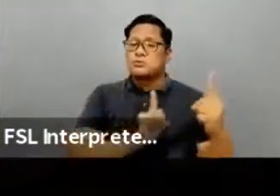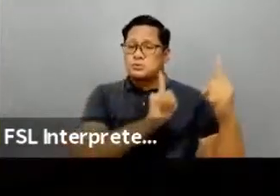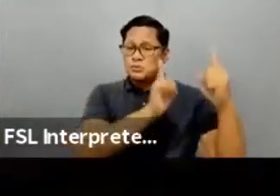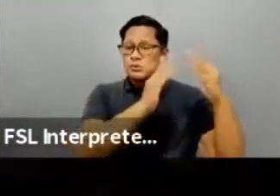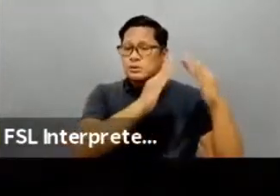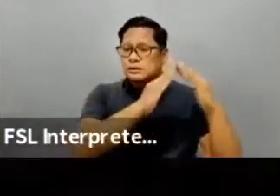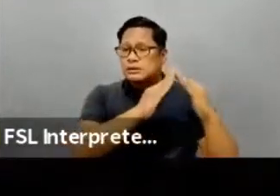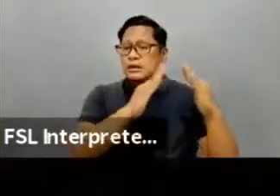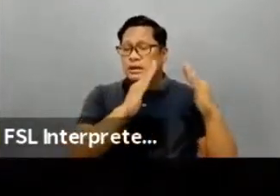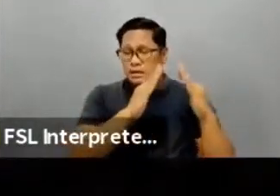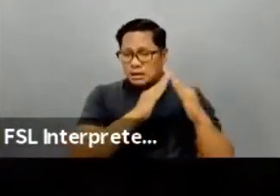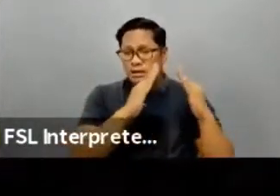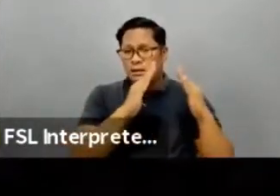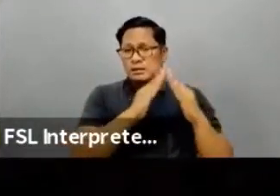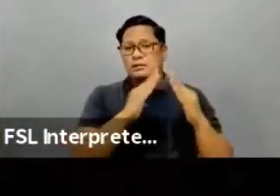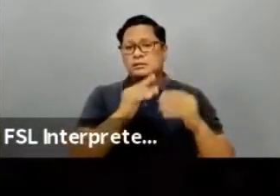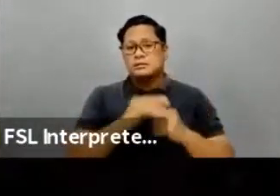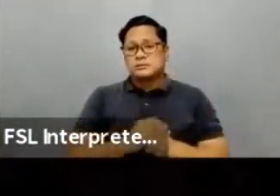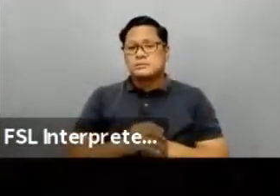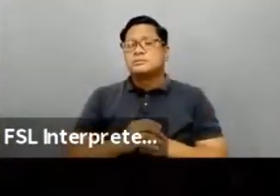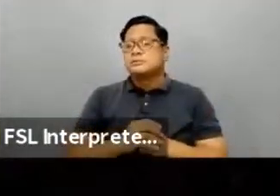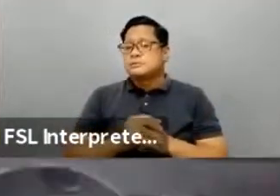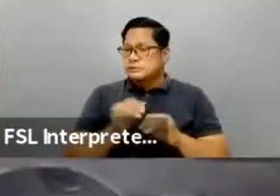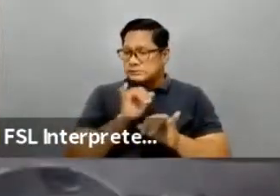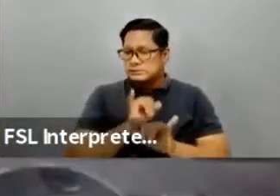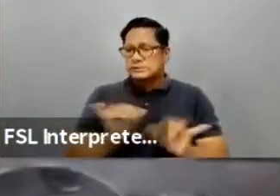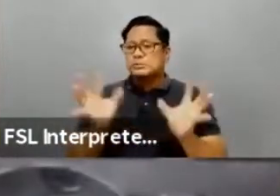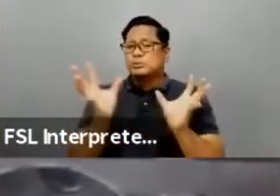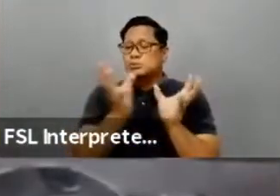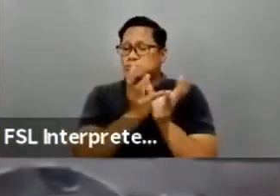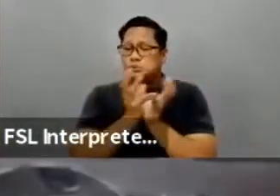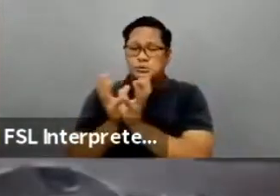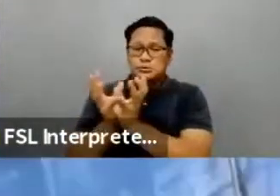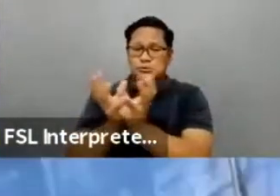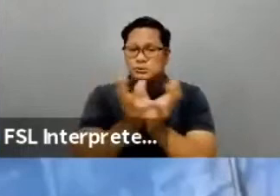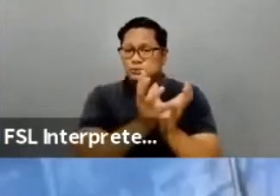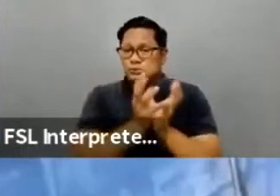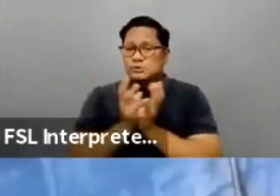tahanan at lipunan,